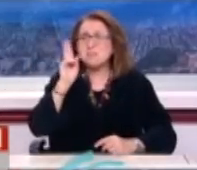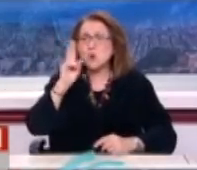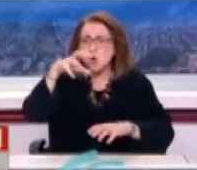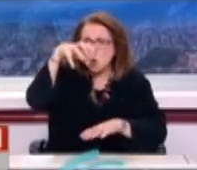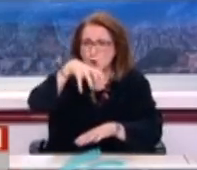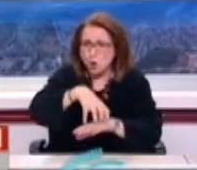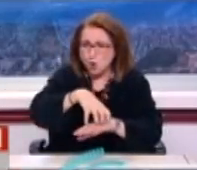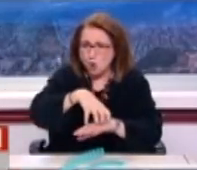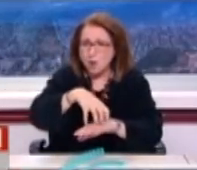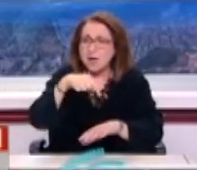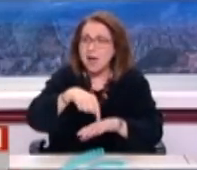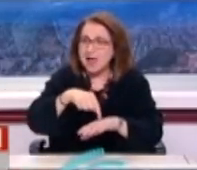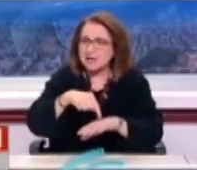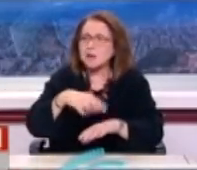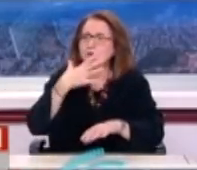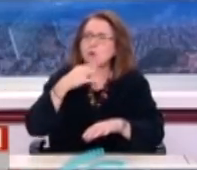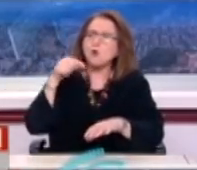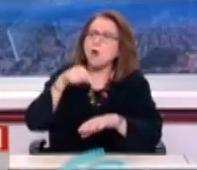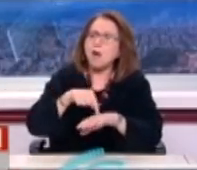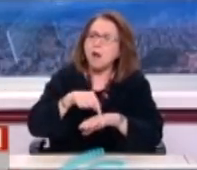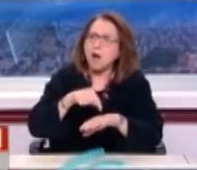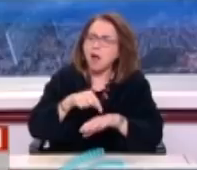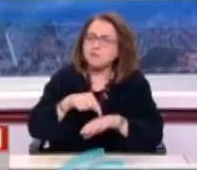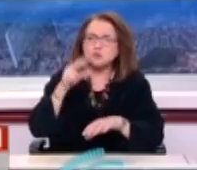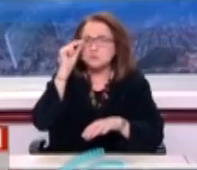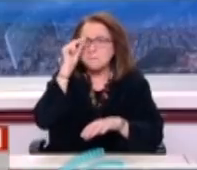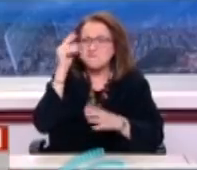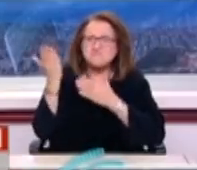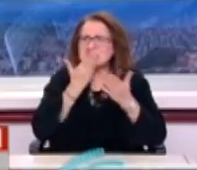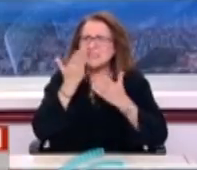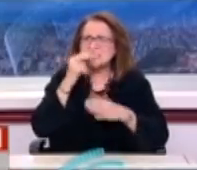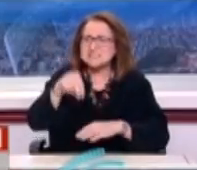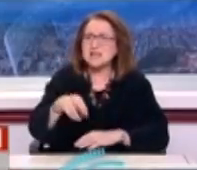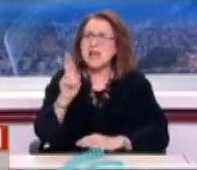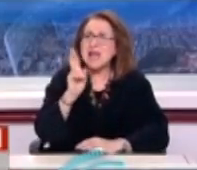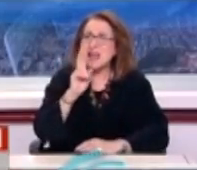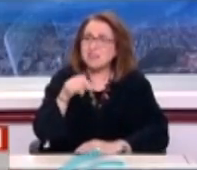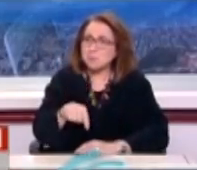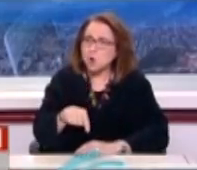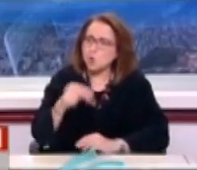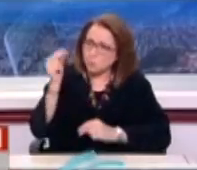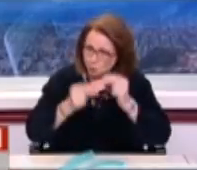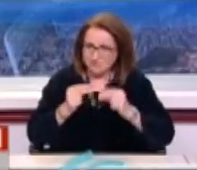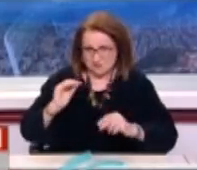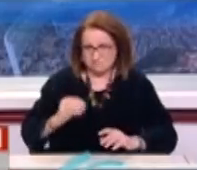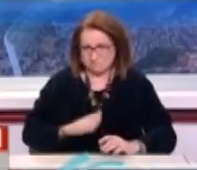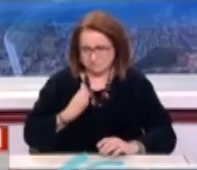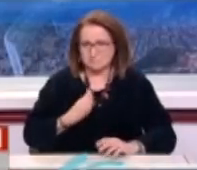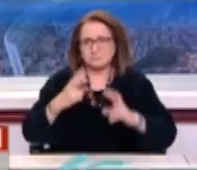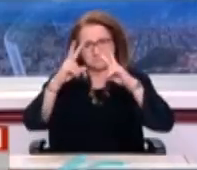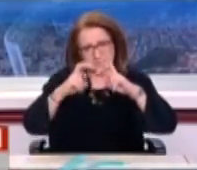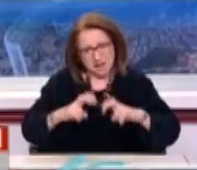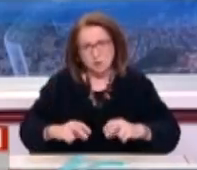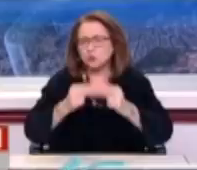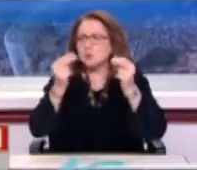Πρόκειται για άλλον ένα ταξιδιώτη, ο οποίος φοιτούσε στο Πανεπιστήμιο Ρεθύμνου για 48 ώρες, γιατί θα ελεγχθεί και αυτός για